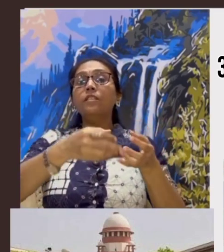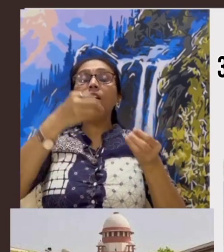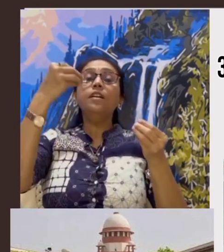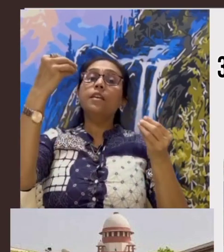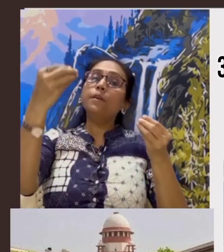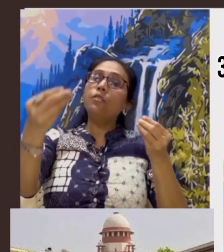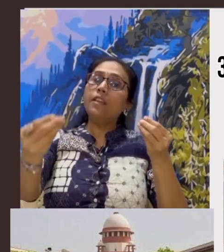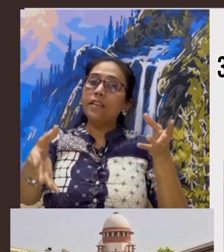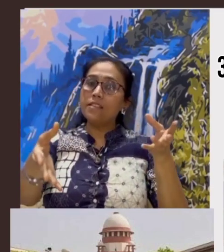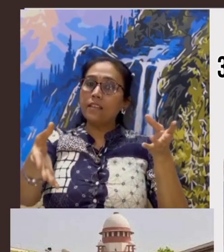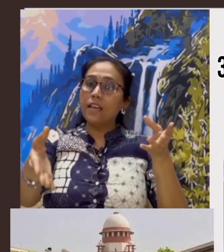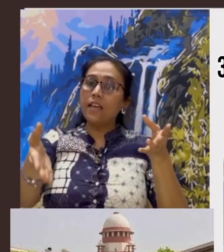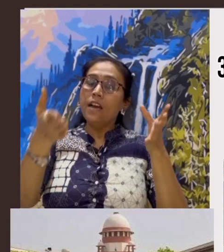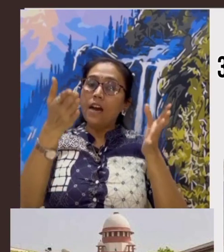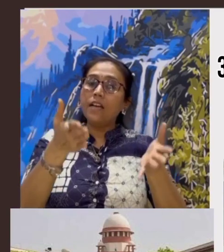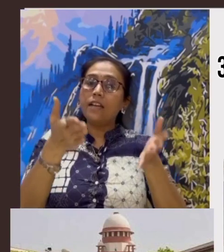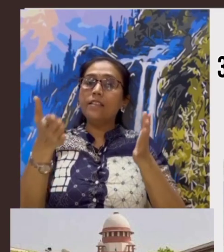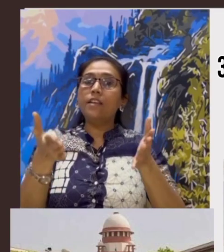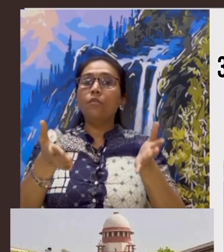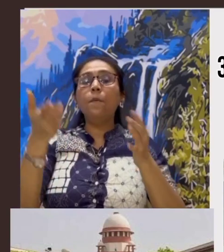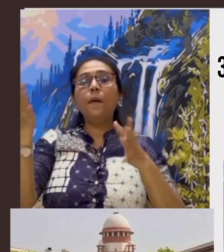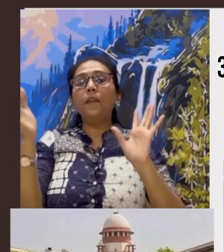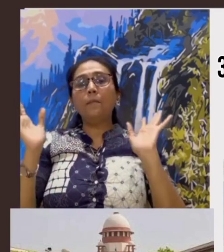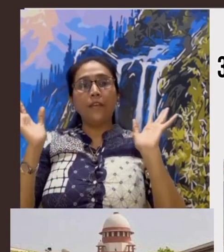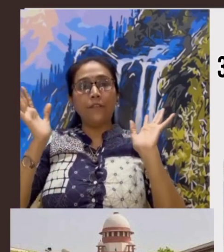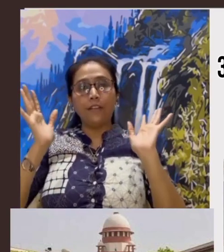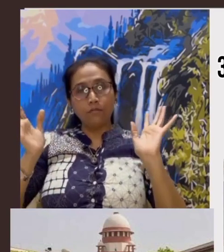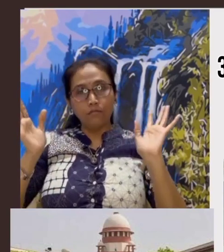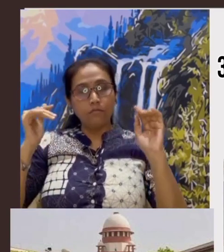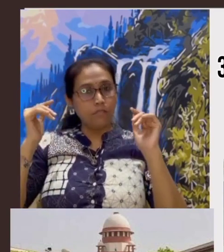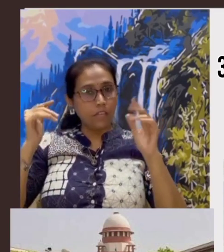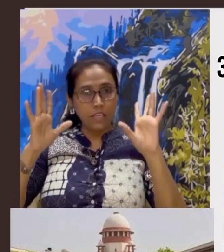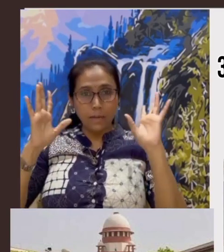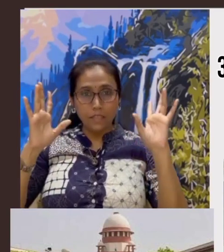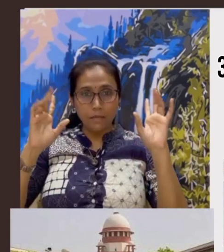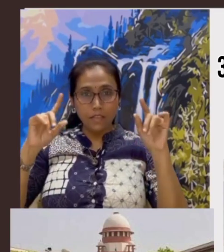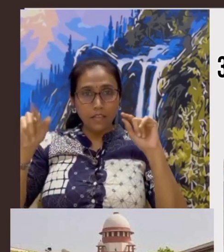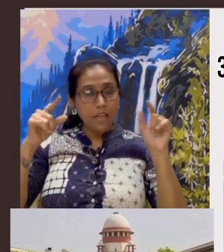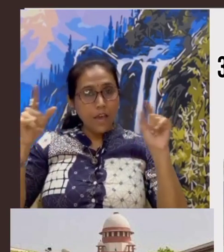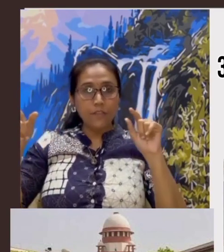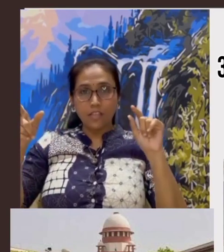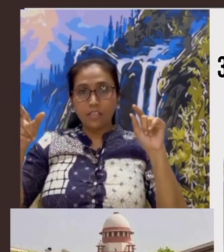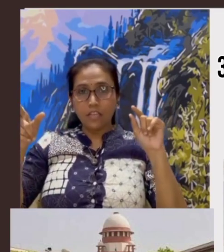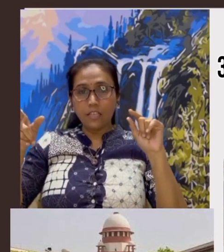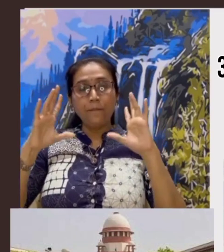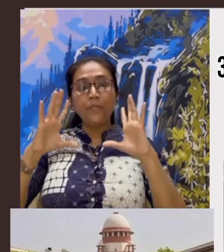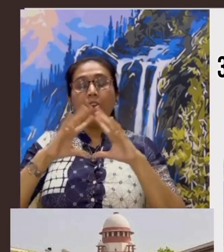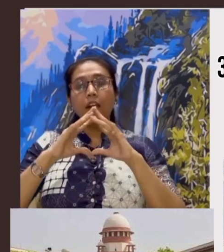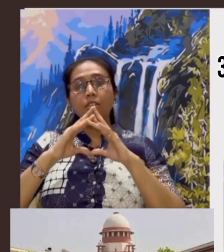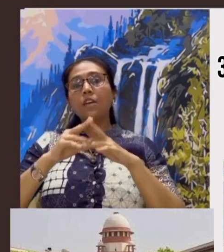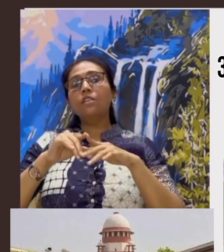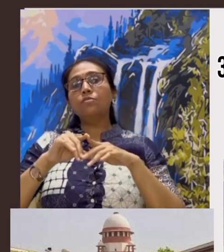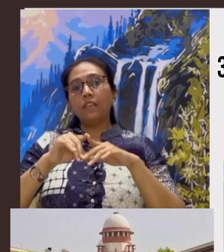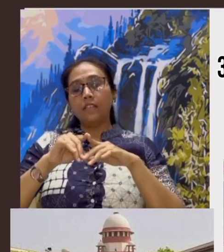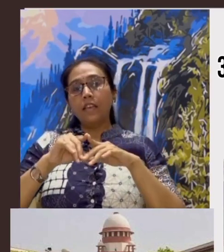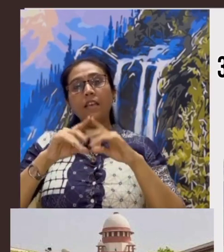दिया कि भाई वो ले ही सकता है अगर रीजन हो पब्लिक बेनिफिट का। तो अगेन यहाँ पर ये बातें एम्फोसाइज कर दी। एंड लास्ट